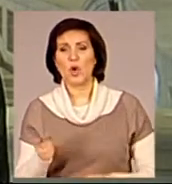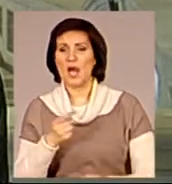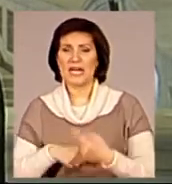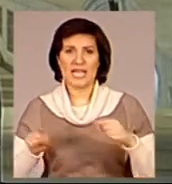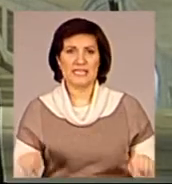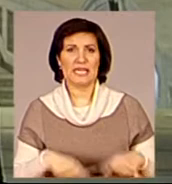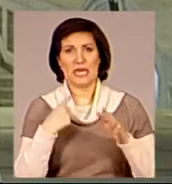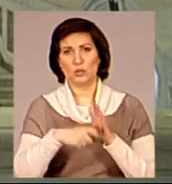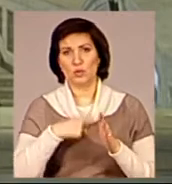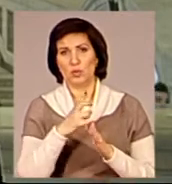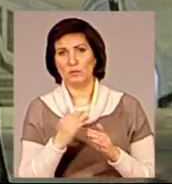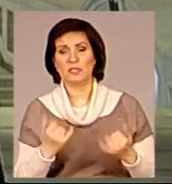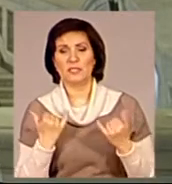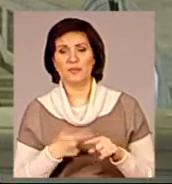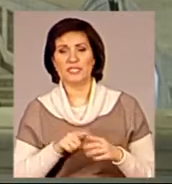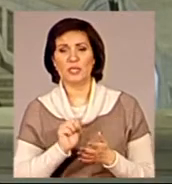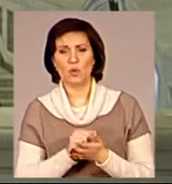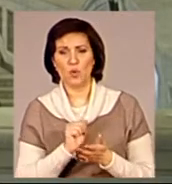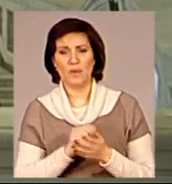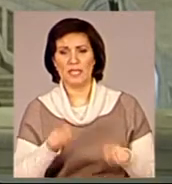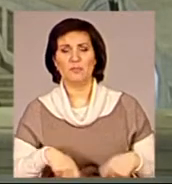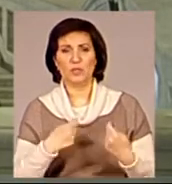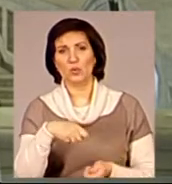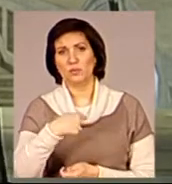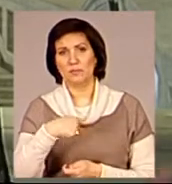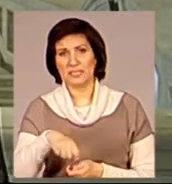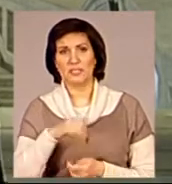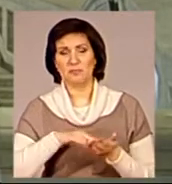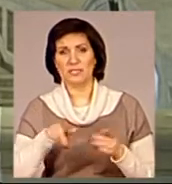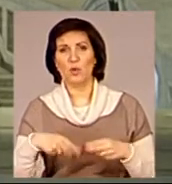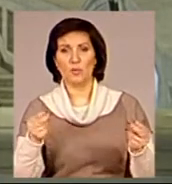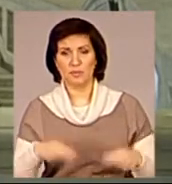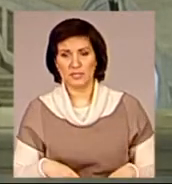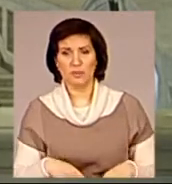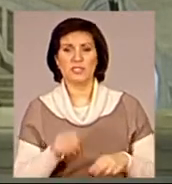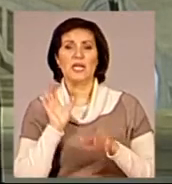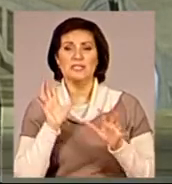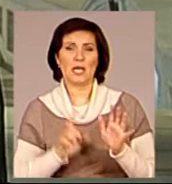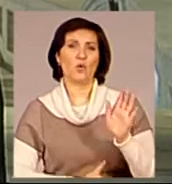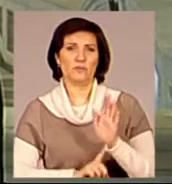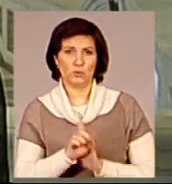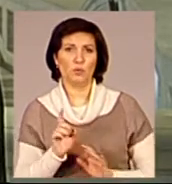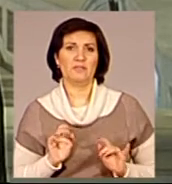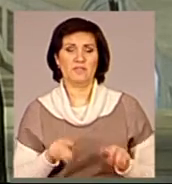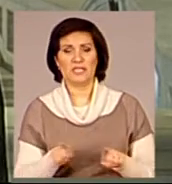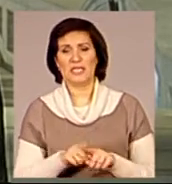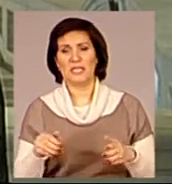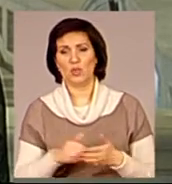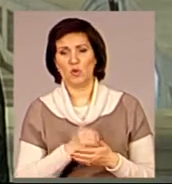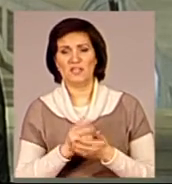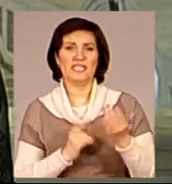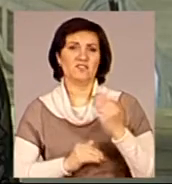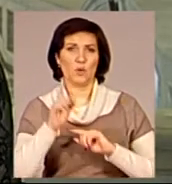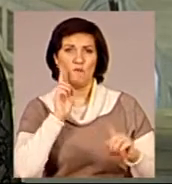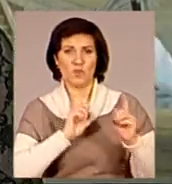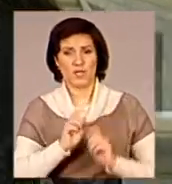реінтеграцію Донбасу. Відтак, тепер цей документ передадуть президенту і вже після його підпису закон вступить у дію. Такі новини з Верховної